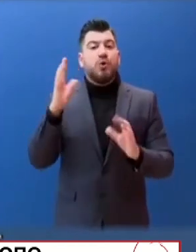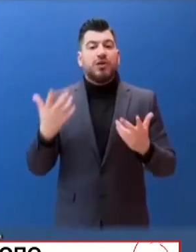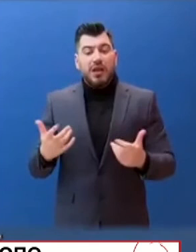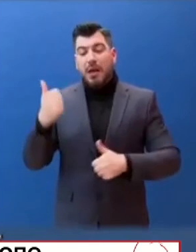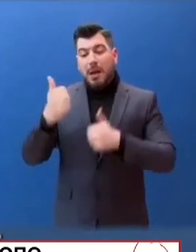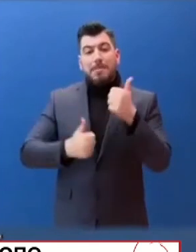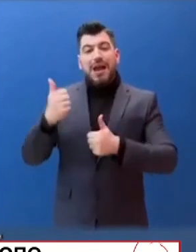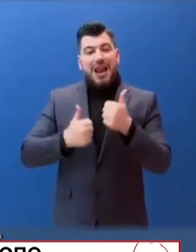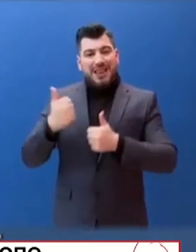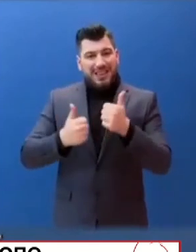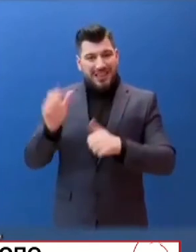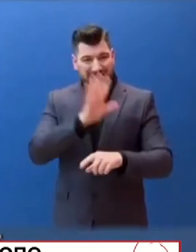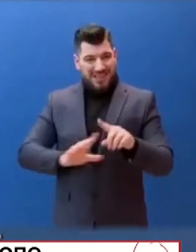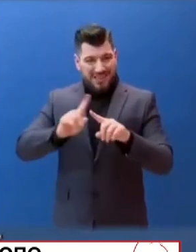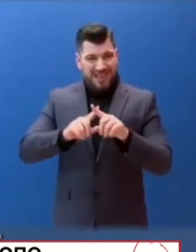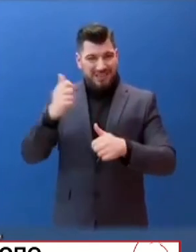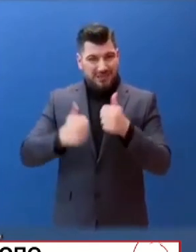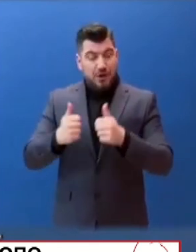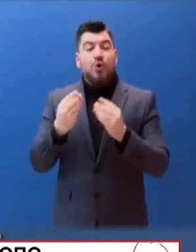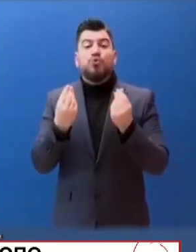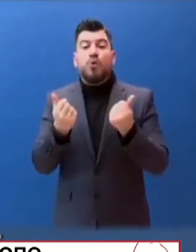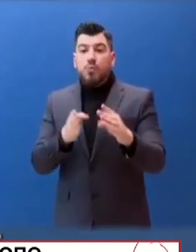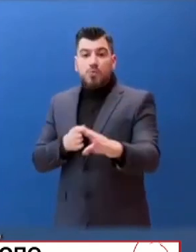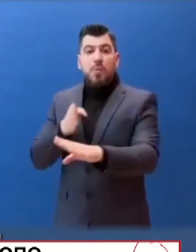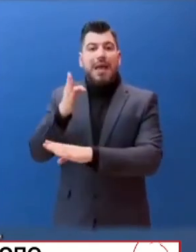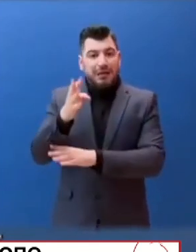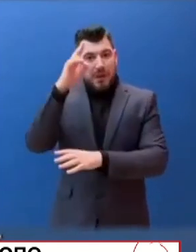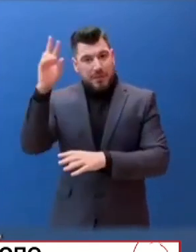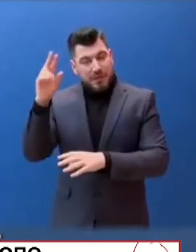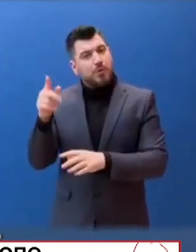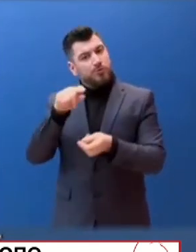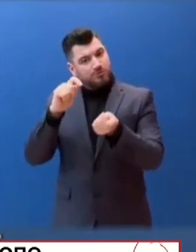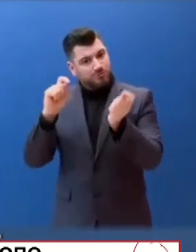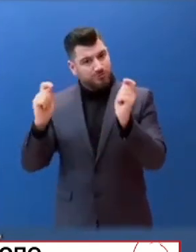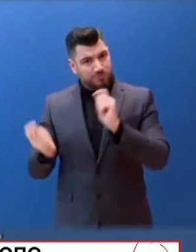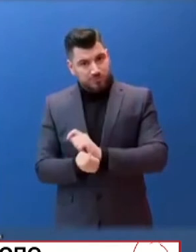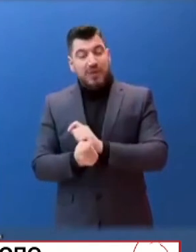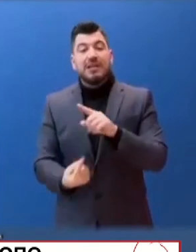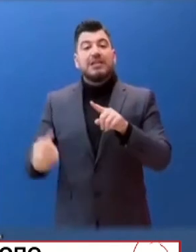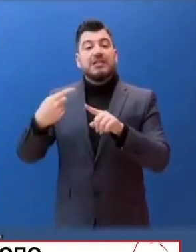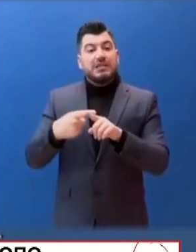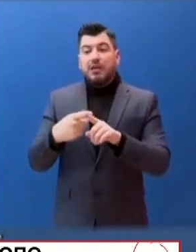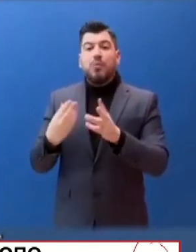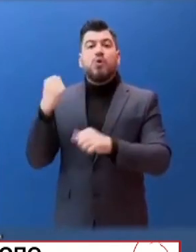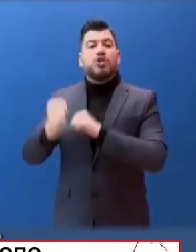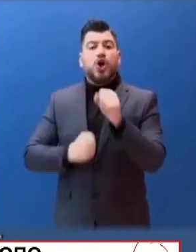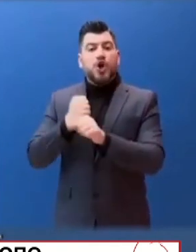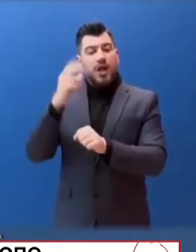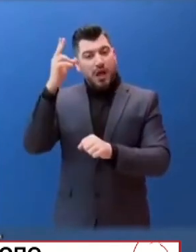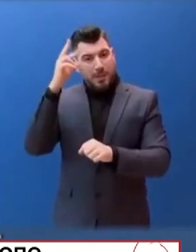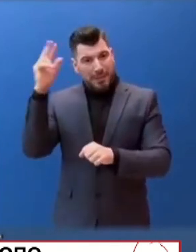τις πανελλαδικές εξετάσεις τον τρόπο εισαγωγής στην τριτοβάθμια εκπαίδευση και οριοθετούν τη διάρκεια